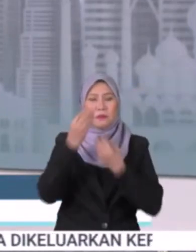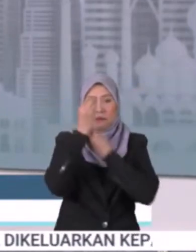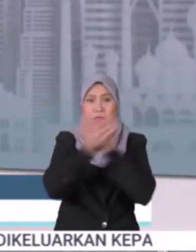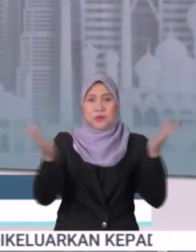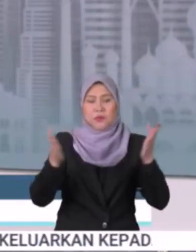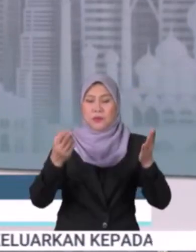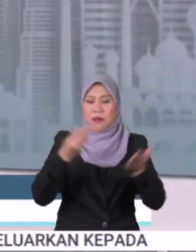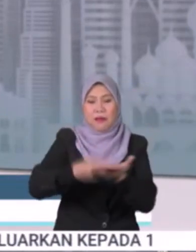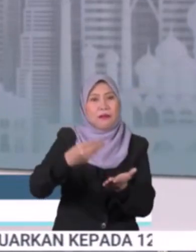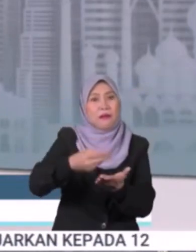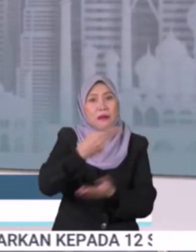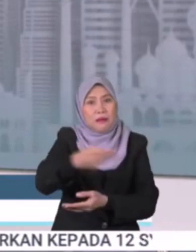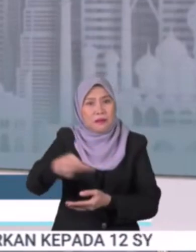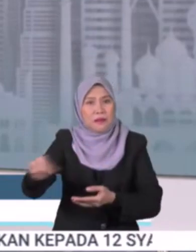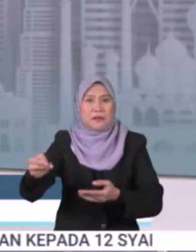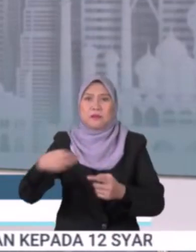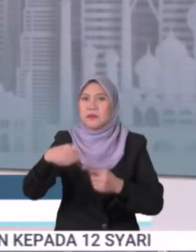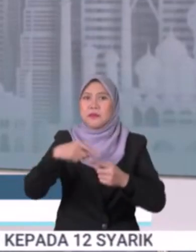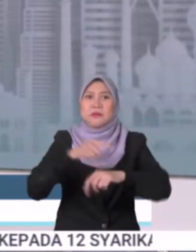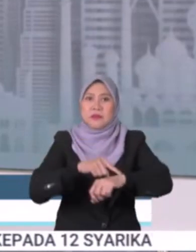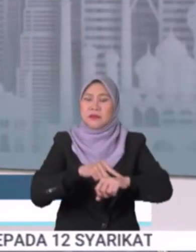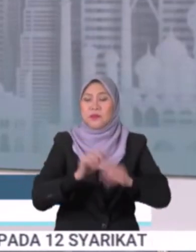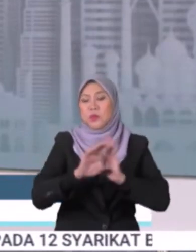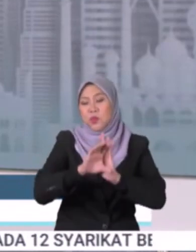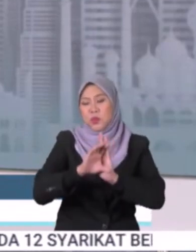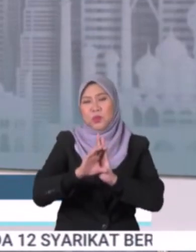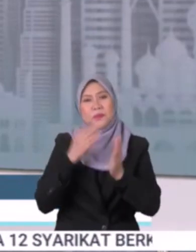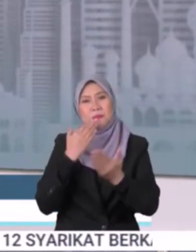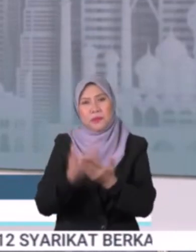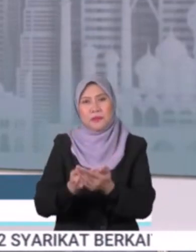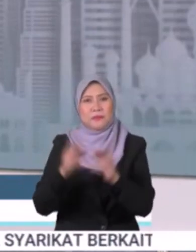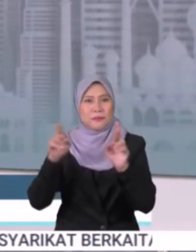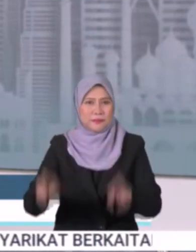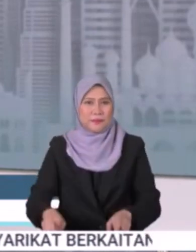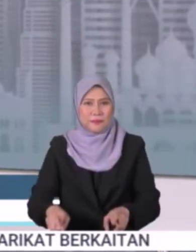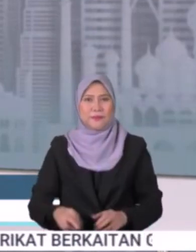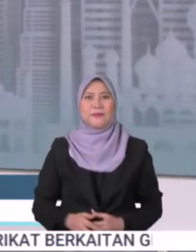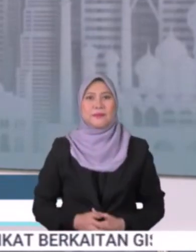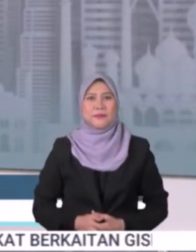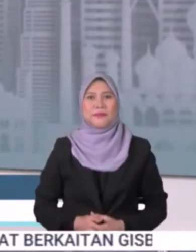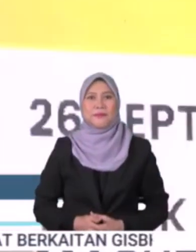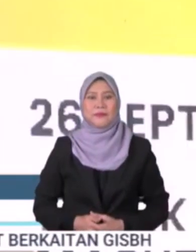sedia isytihar harta pada bila-bila masa sebagai contoh yang baik kepada rakyat.